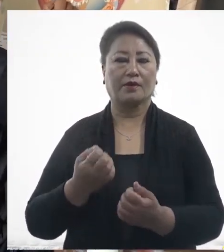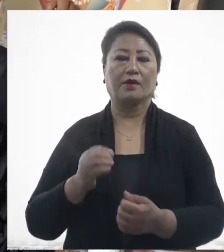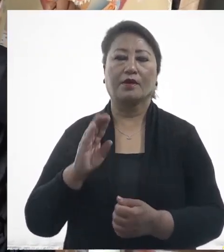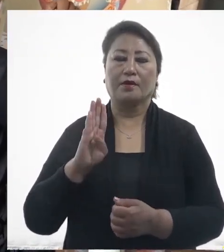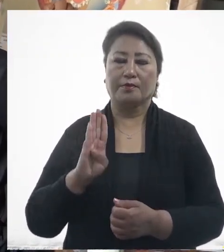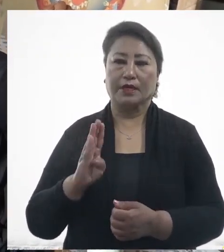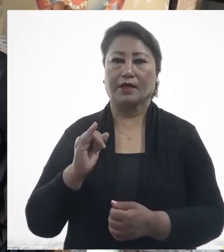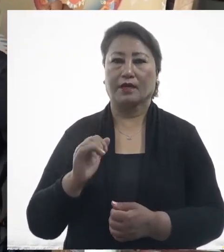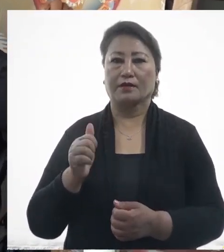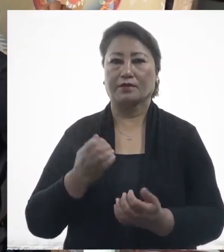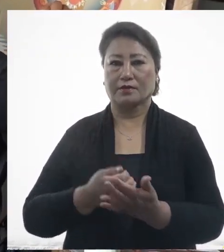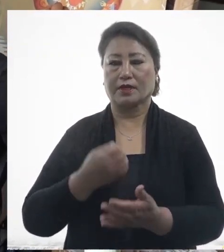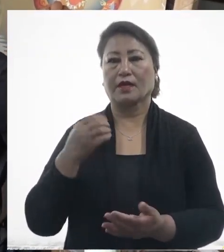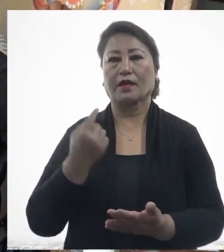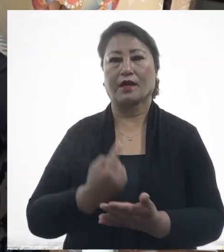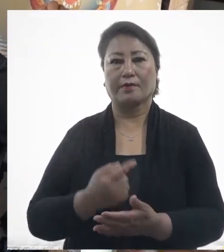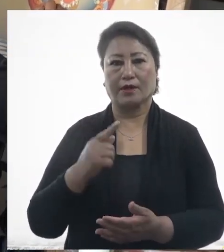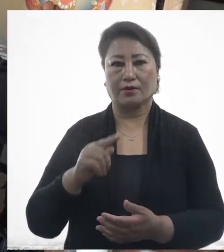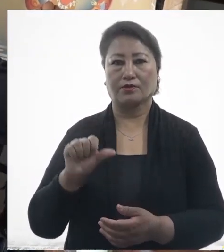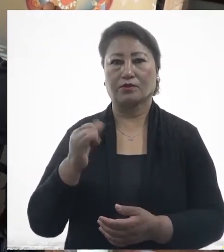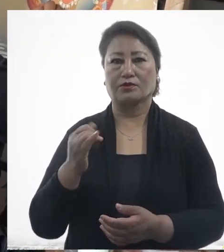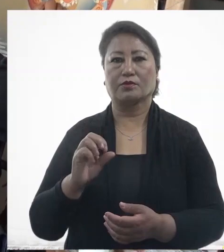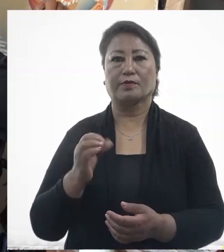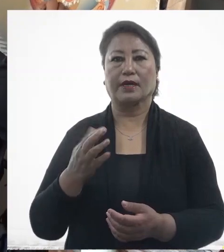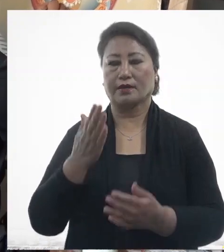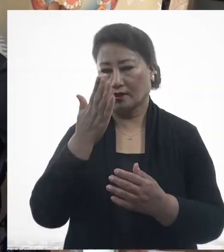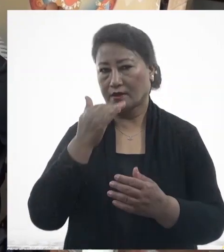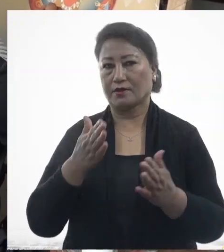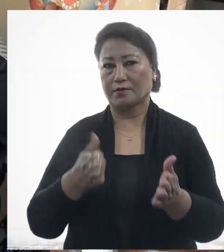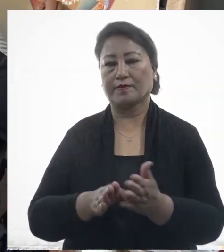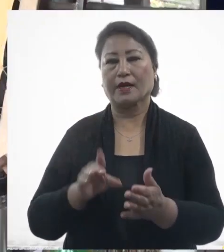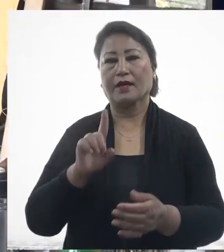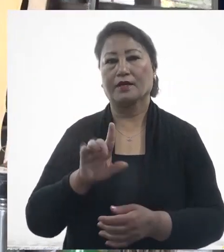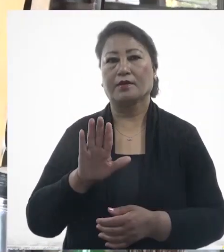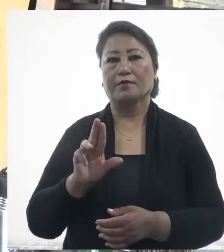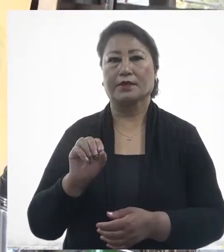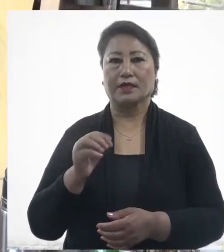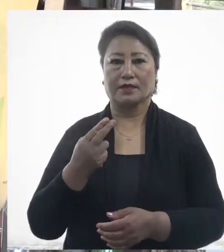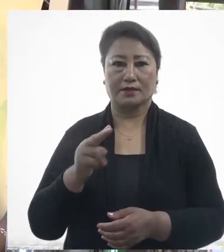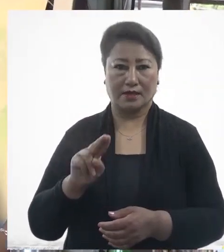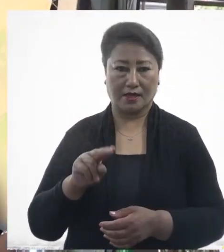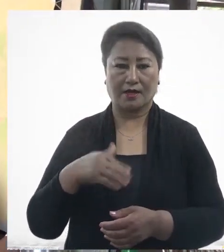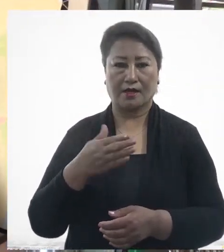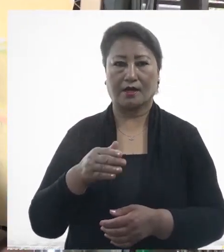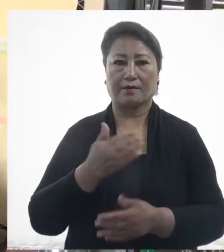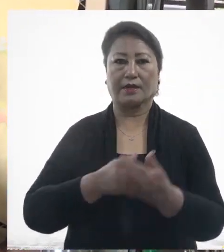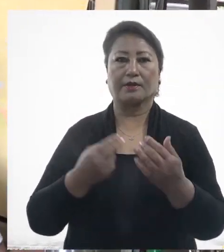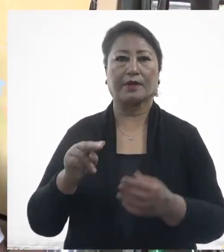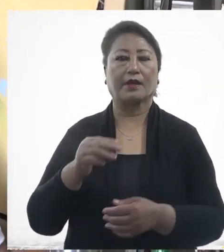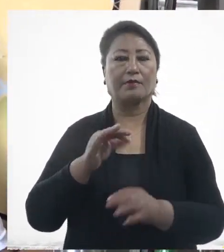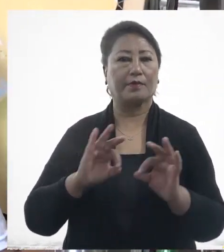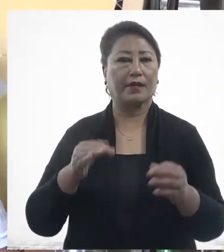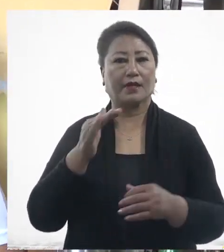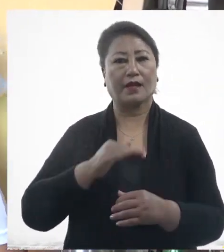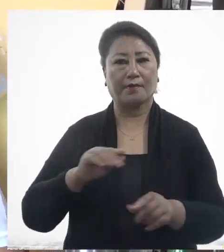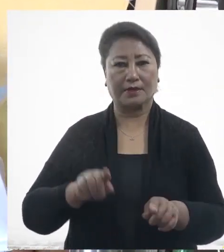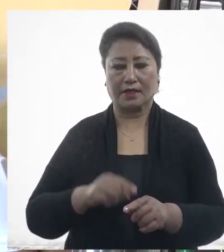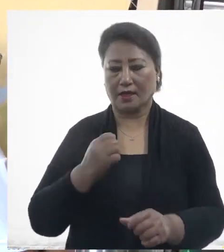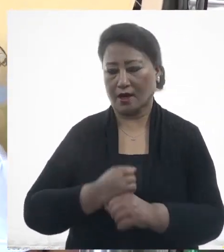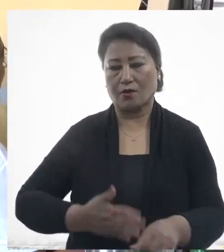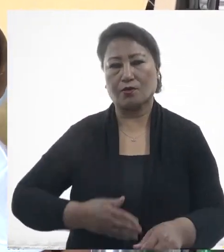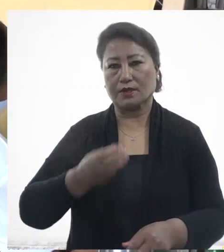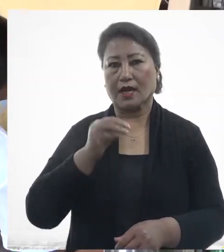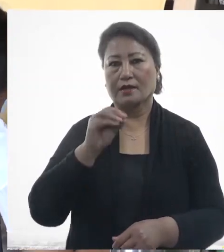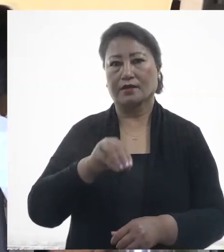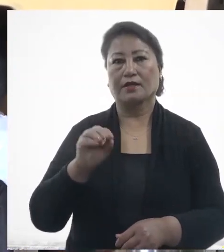इन्स्टिच्युटले हाल काठमाडौँको जोरपाटी र किर्तिपुरबाट करिब 150 जना अपाङ्गता भएका व्यक्तिहरूलाई विभिन्न तालिमका साथै रोजगारीहरू प्रदान